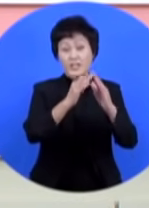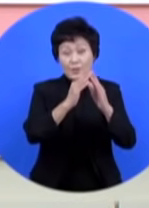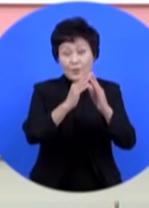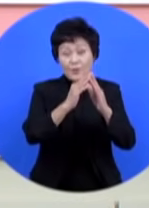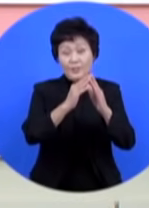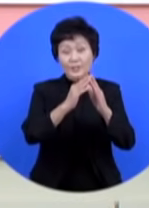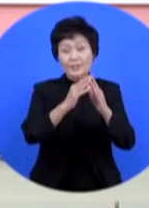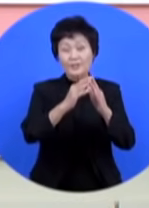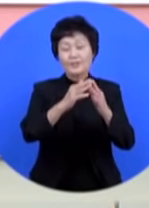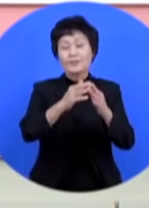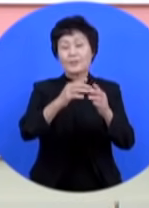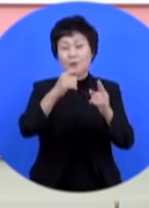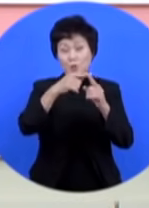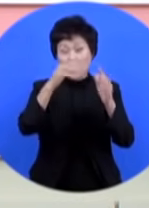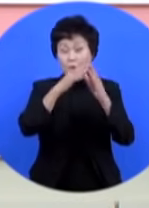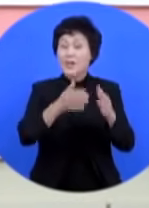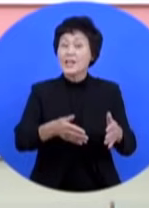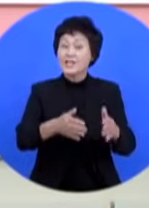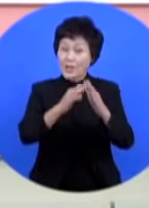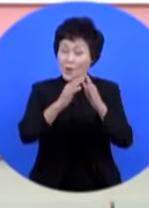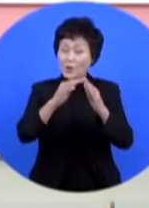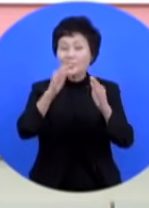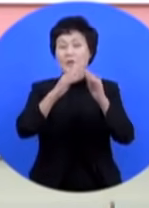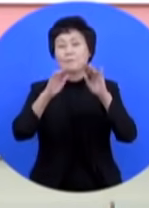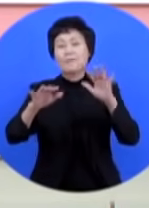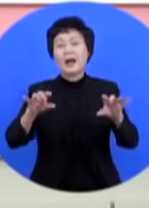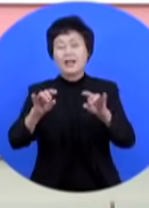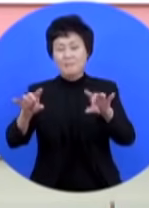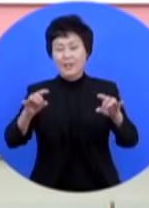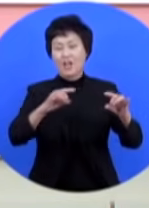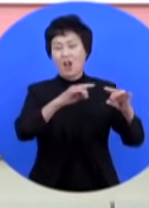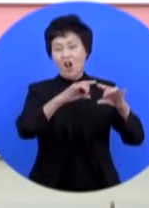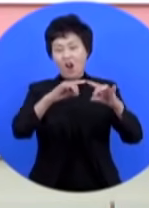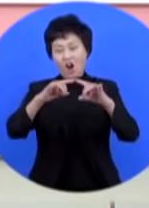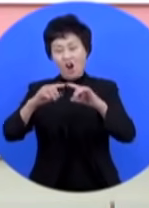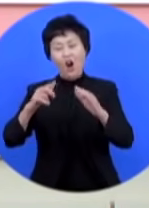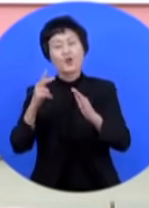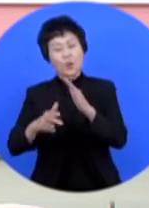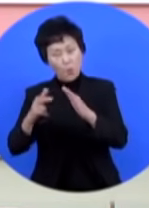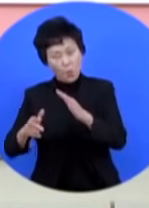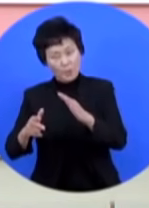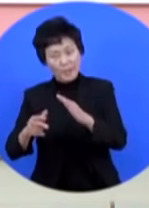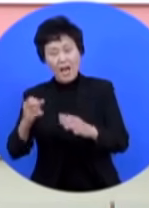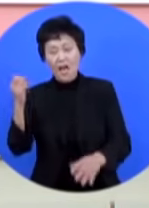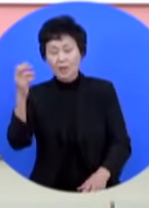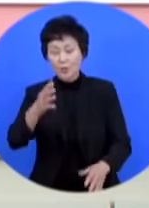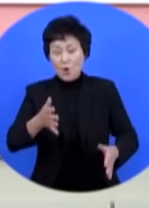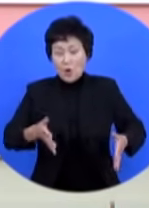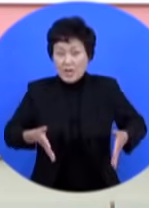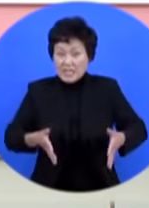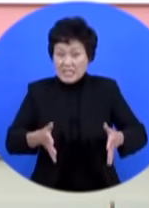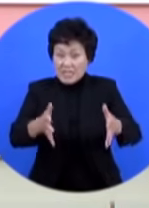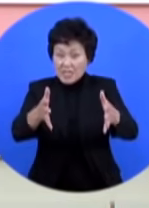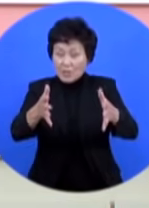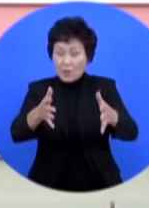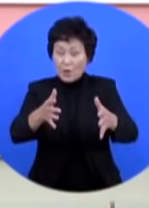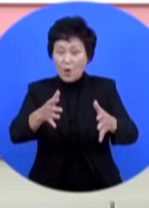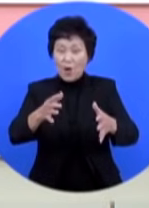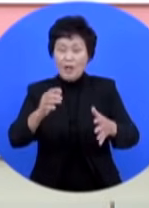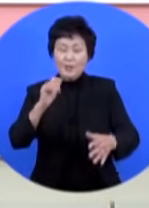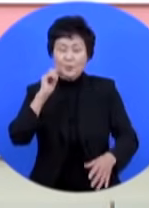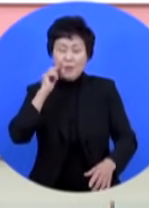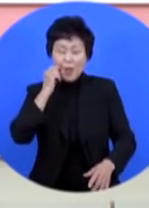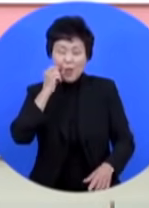있는 마을에 다 전기를 가설해주고 그래요? 지금은 길을 다 해서 이야. 지금 포장도로가 마을